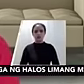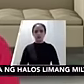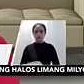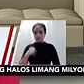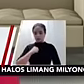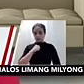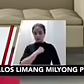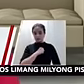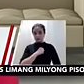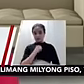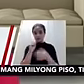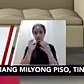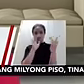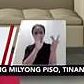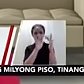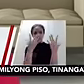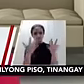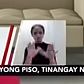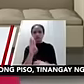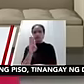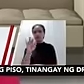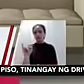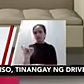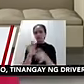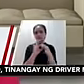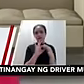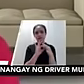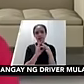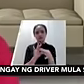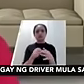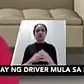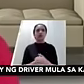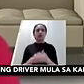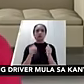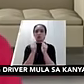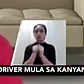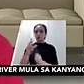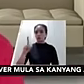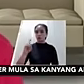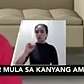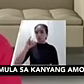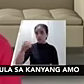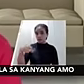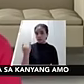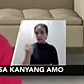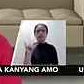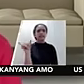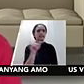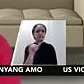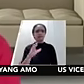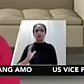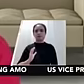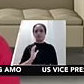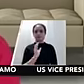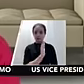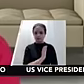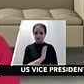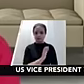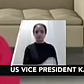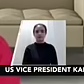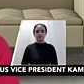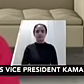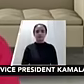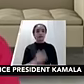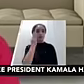Bureau of Immigration, with the DOJ, as well as the House of Representatives, because